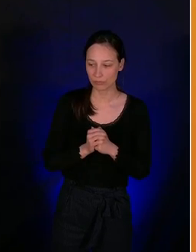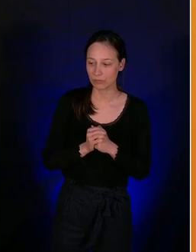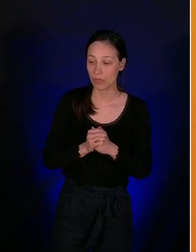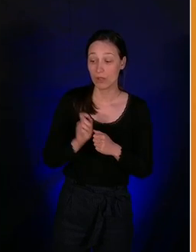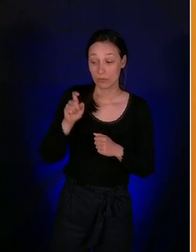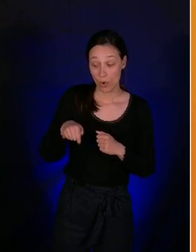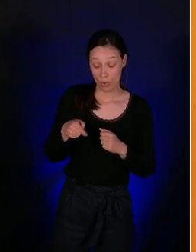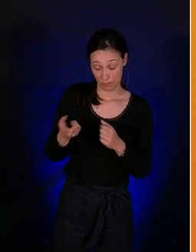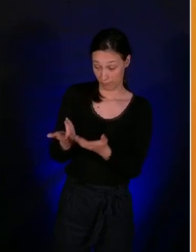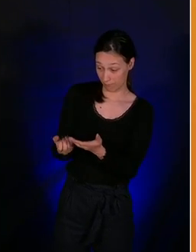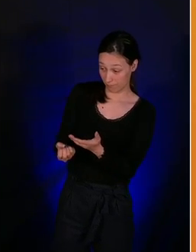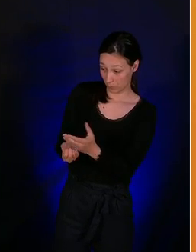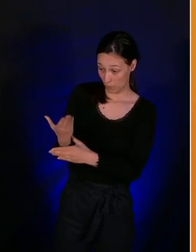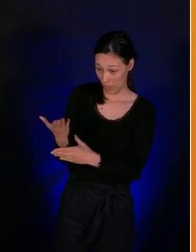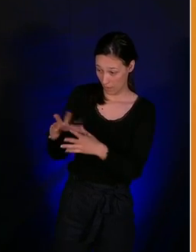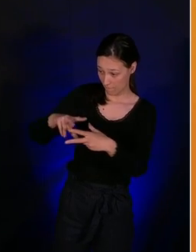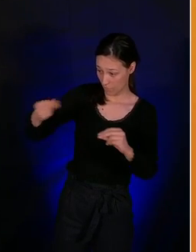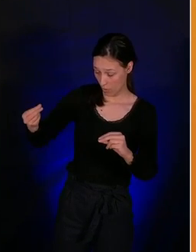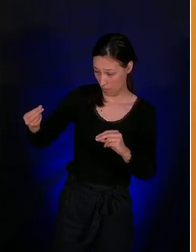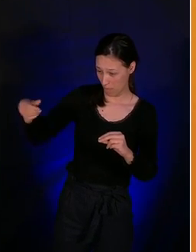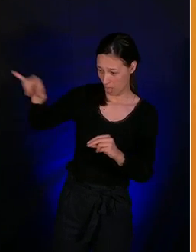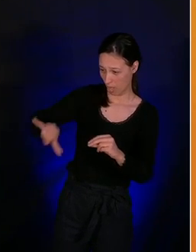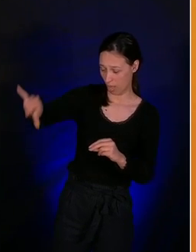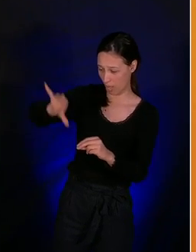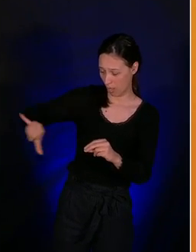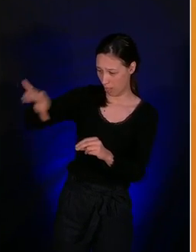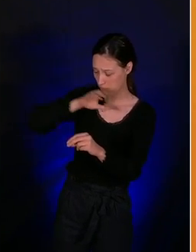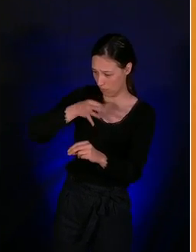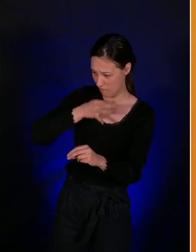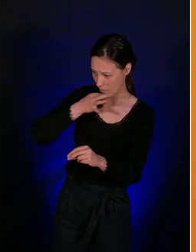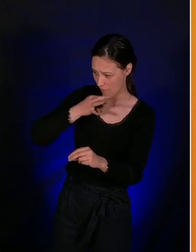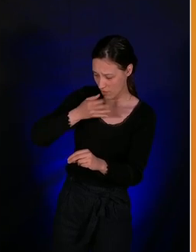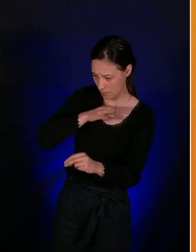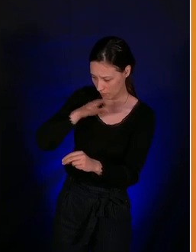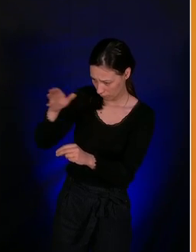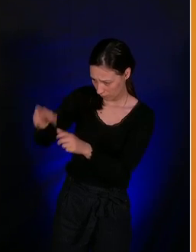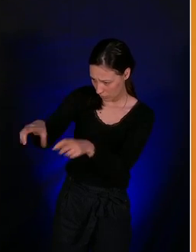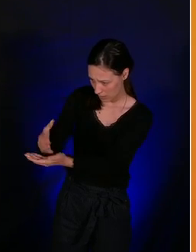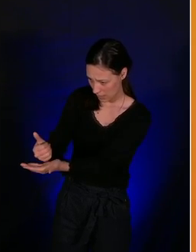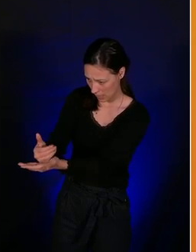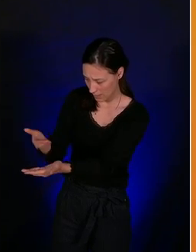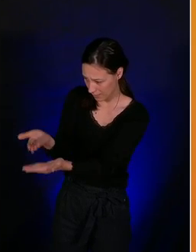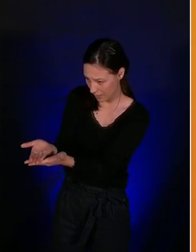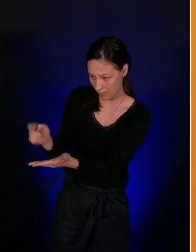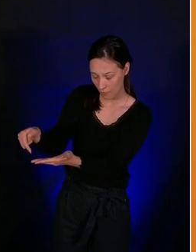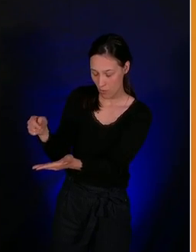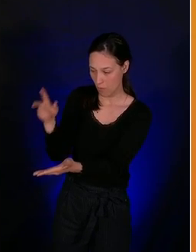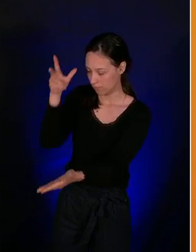d'exploitation des travailleuses et des travailleurs qui, très souvent, s'accompagnent d'une remise en cause des droits et des conquis